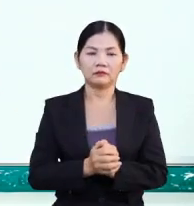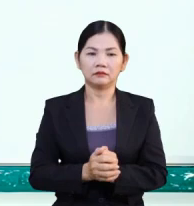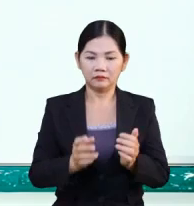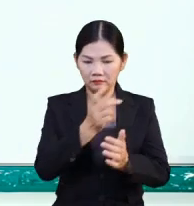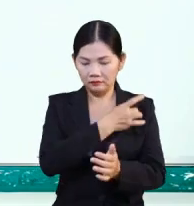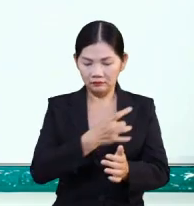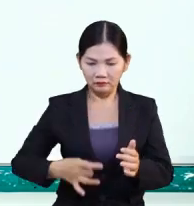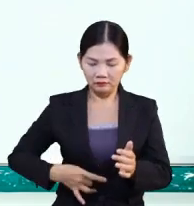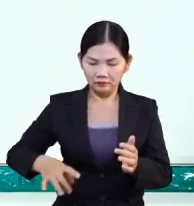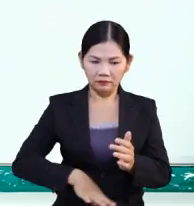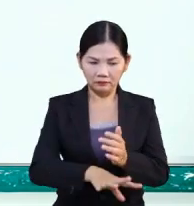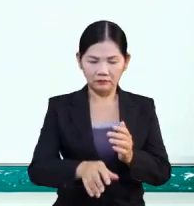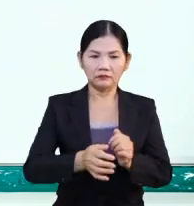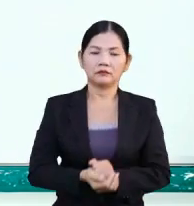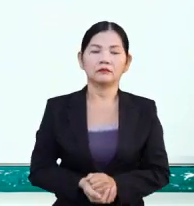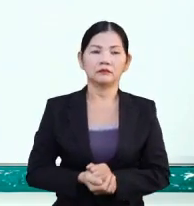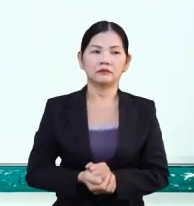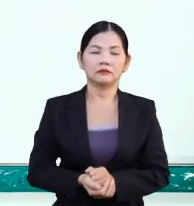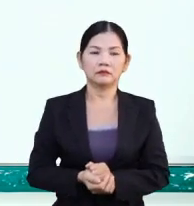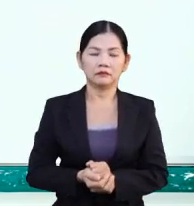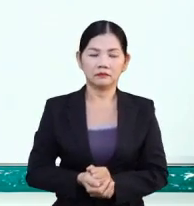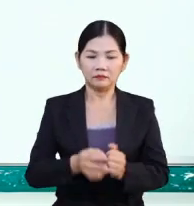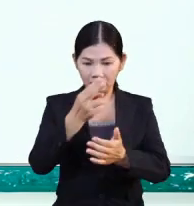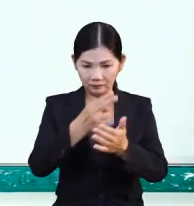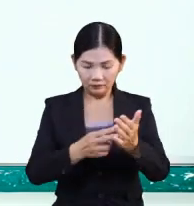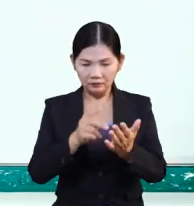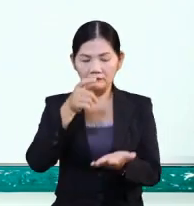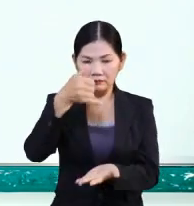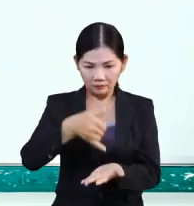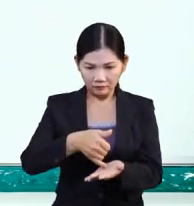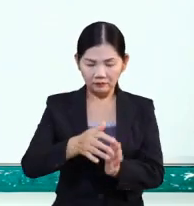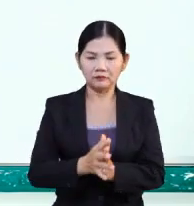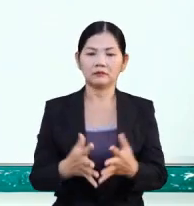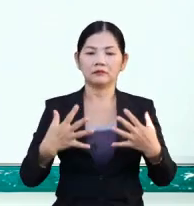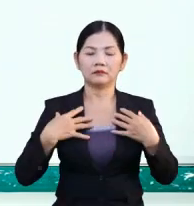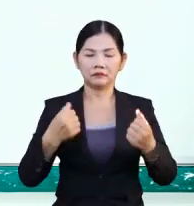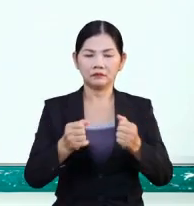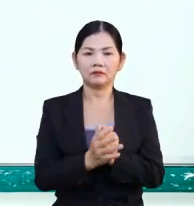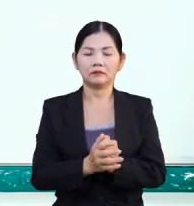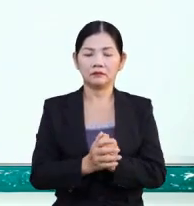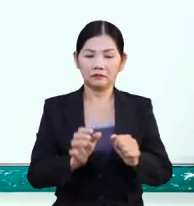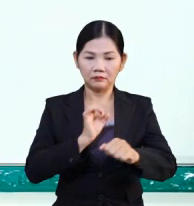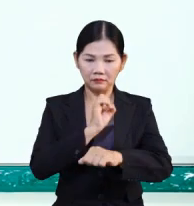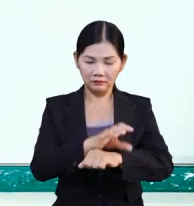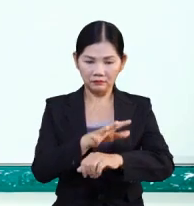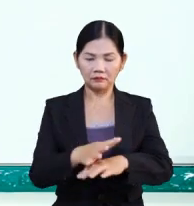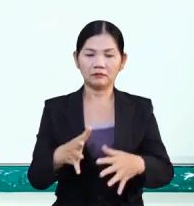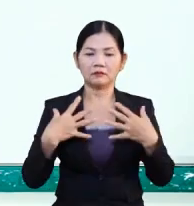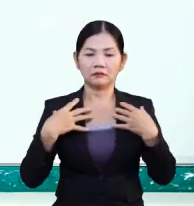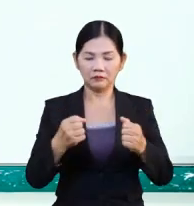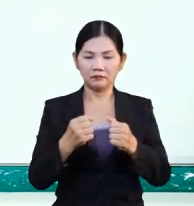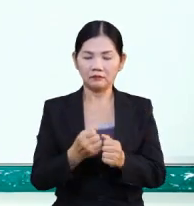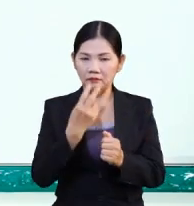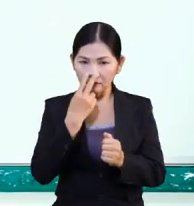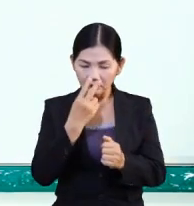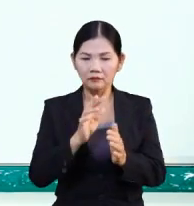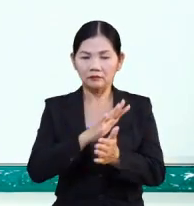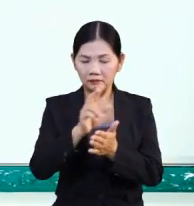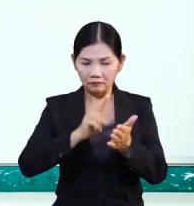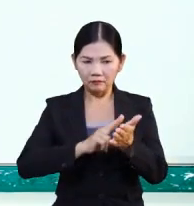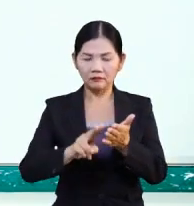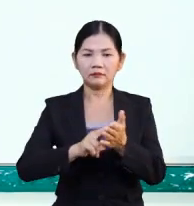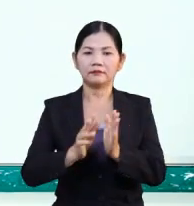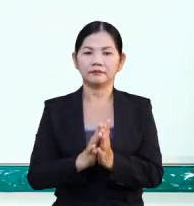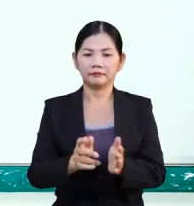chìa này chả Campuchia chả hai vợ đại xong khăn xâm lập sổ cập hiếp chả chôn cỡ này cựu xong bởi đám phía con chả áo yếu xa thua ảnh à mai này con